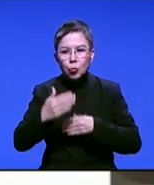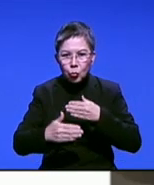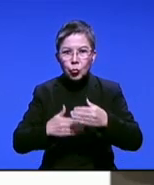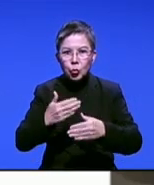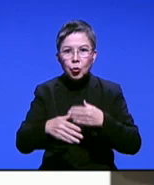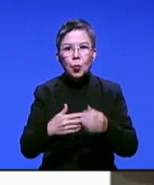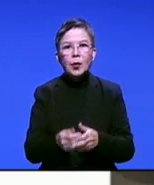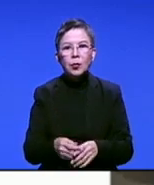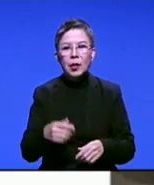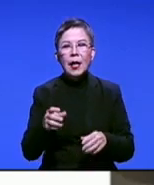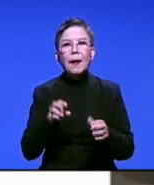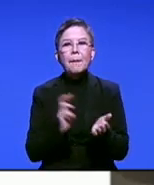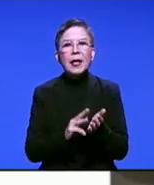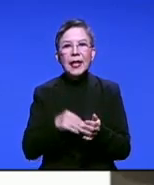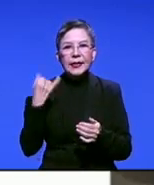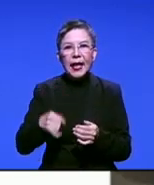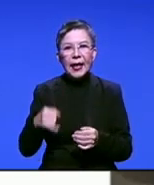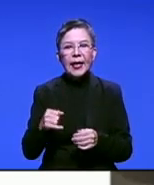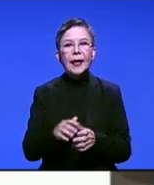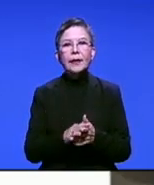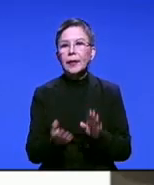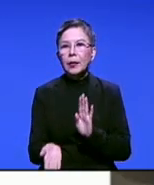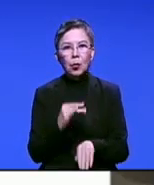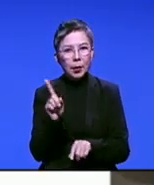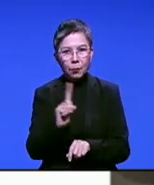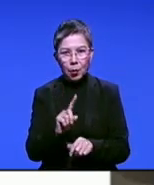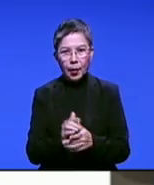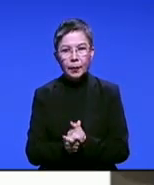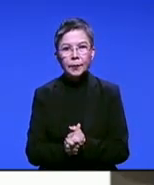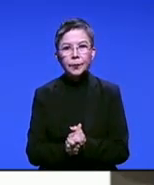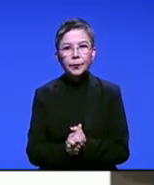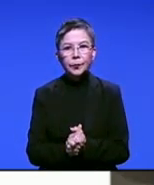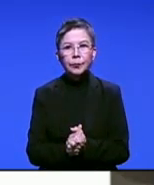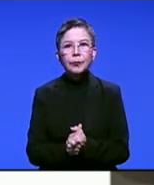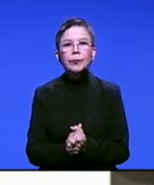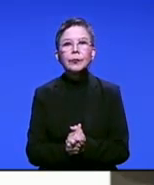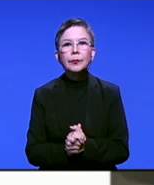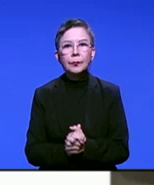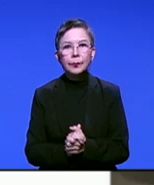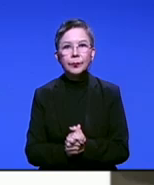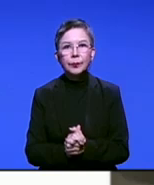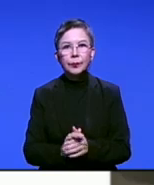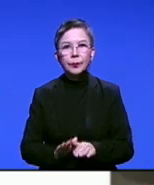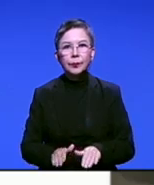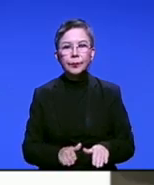agar aksi tak terpuji tidak dianggap sebuah hal biasa yang boleh dilakukan. Riko Hardiansa, Sidoarjo, Jawa Timur.